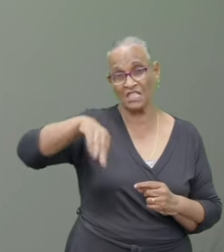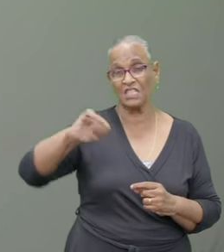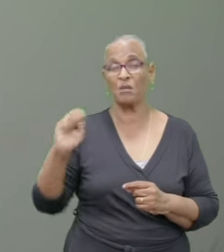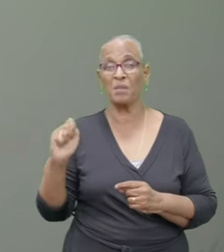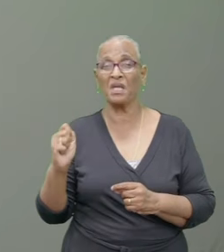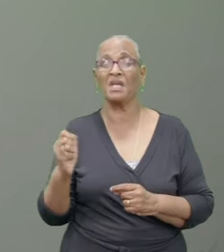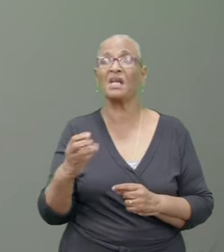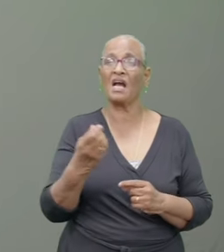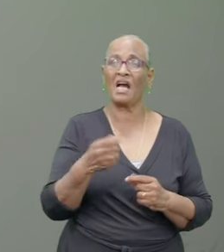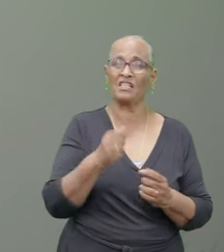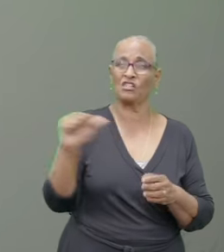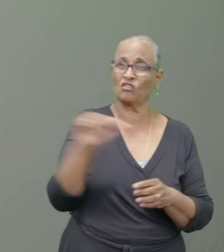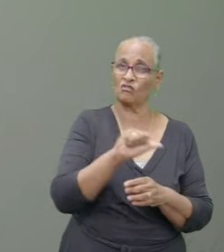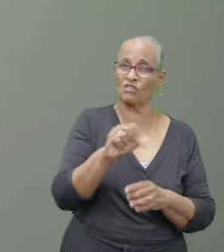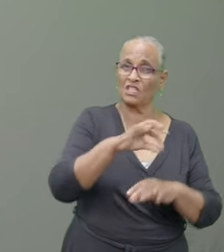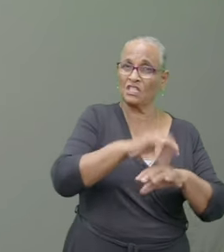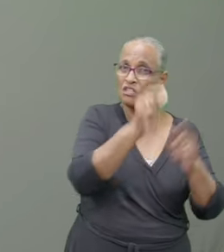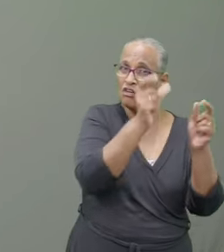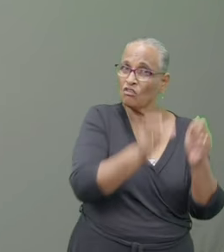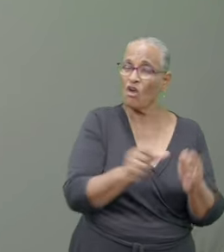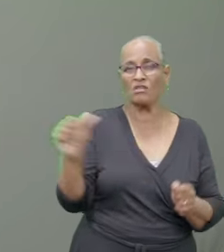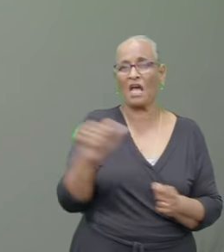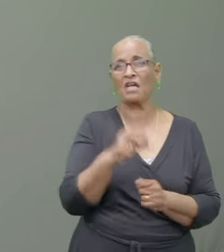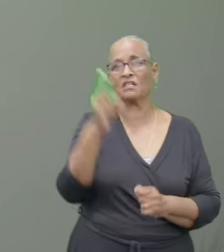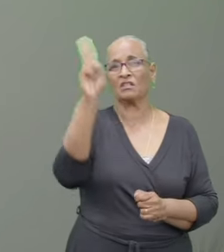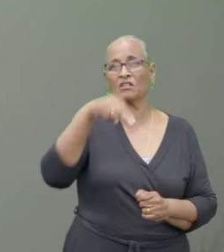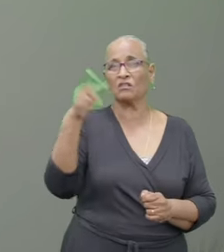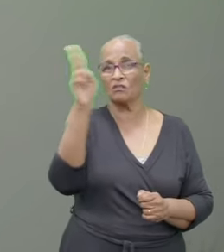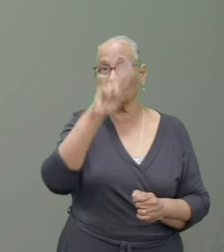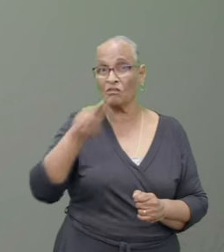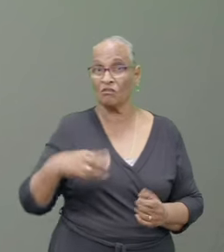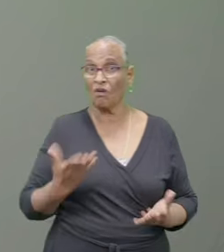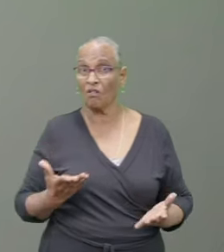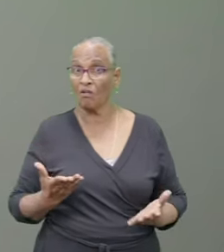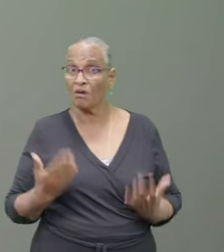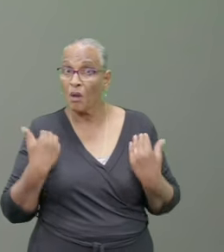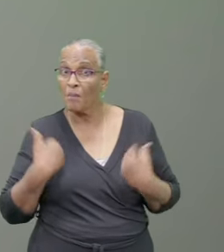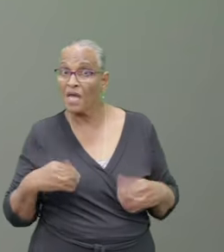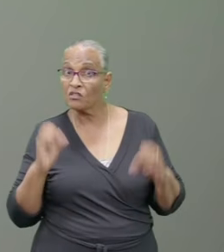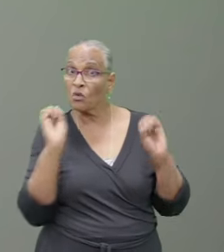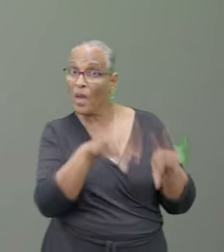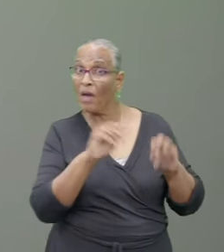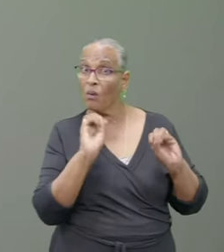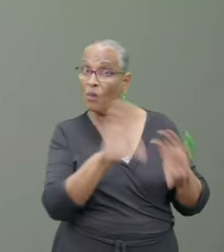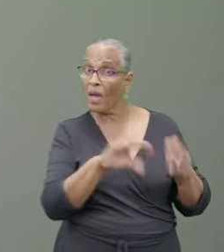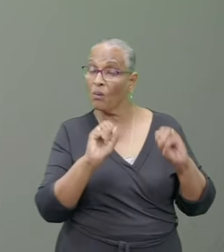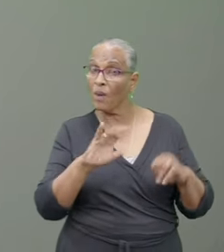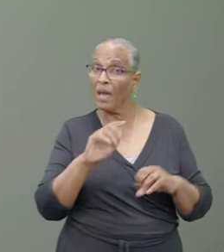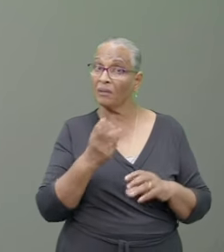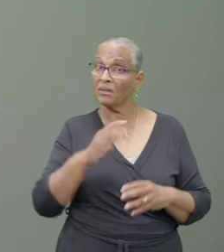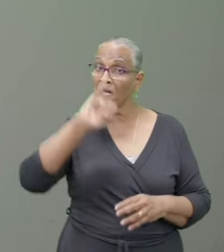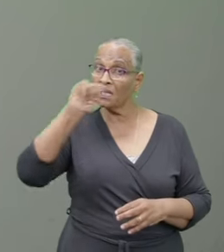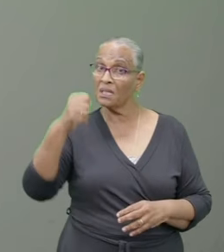dollars. Maar weet u dat Jamaica het hoogste migratiecijfer heeft in de regio?